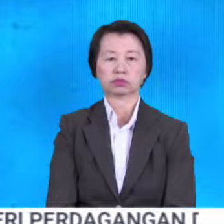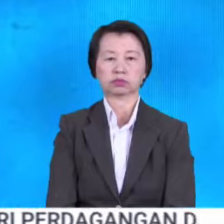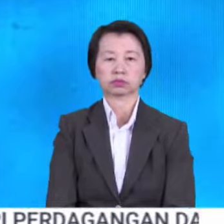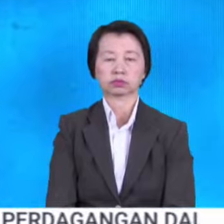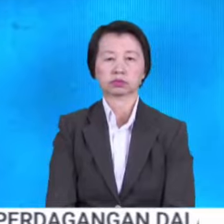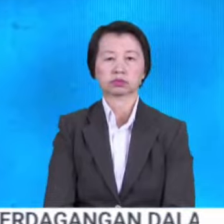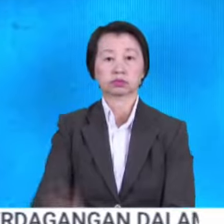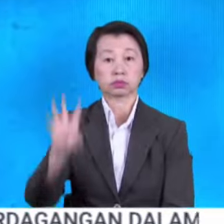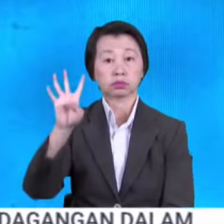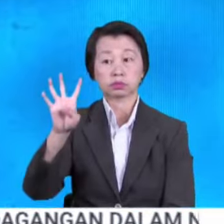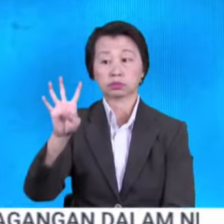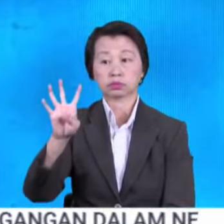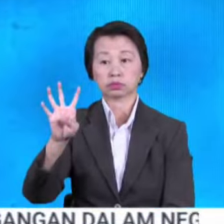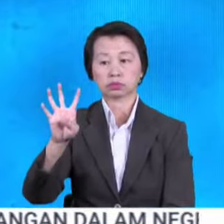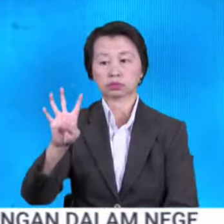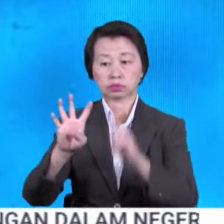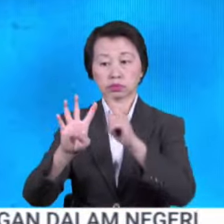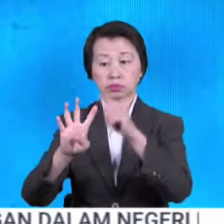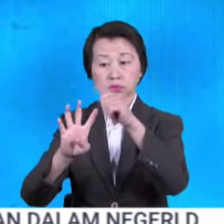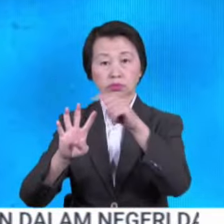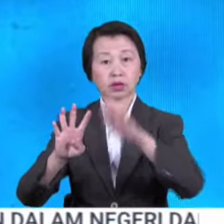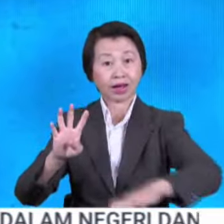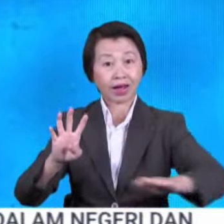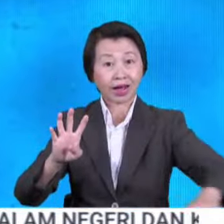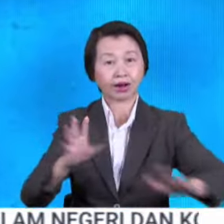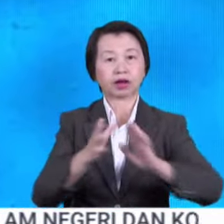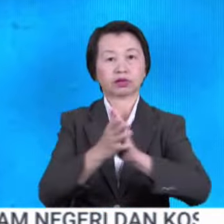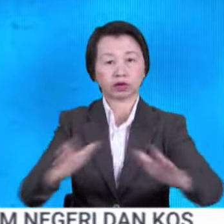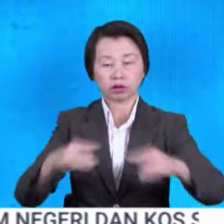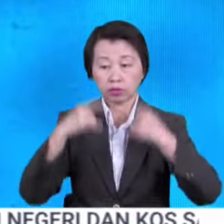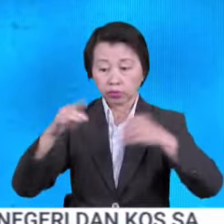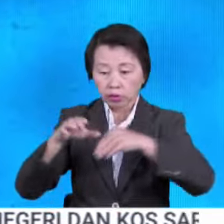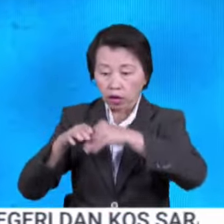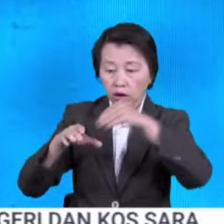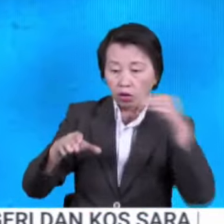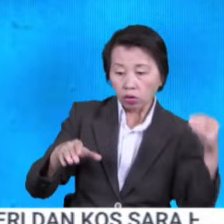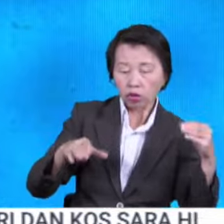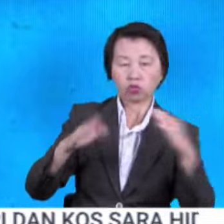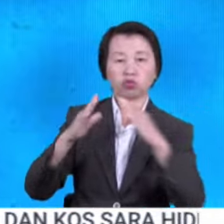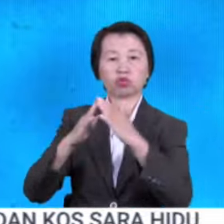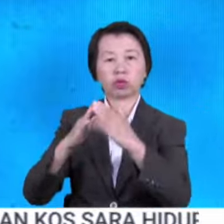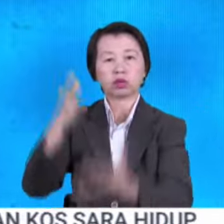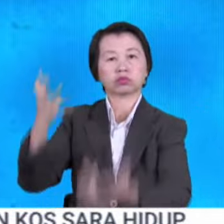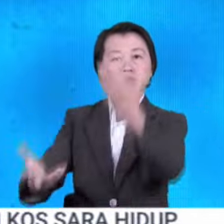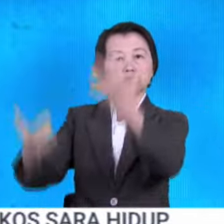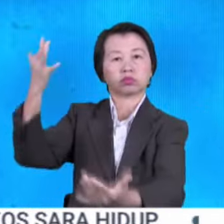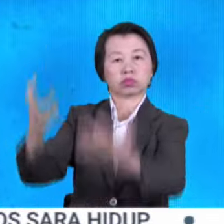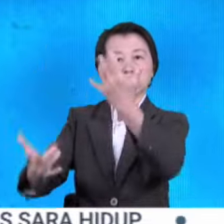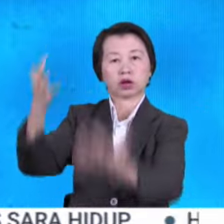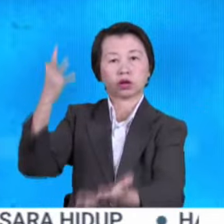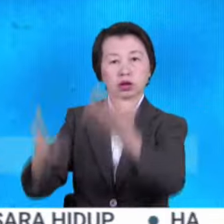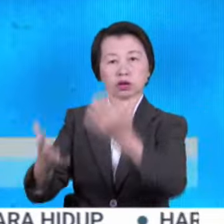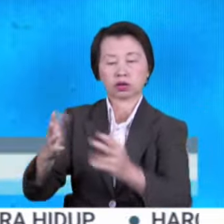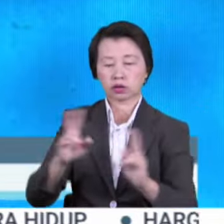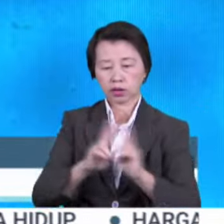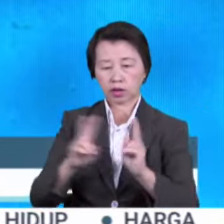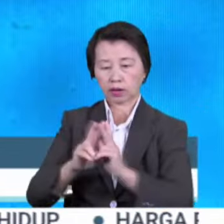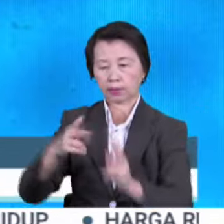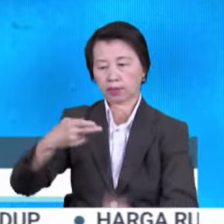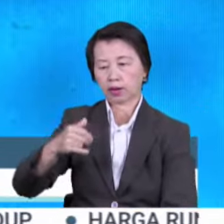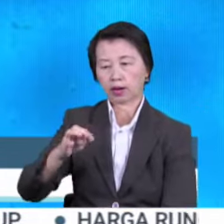empat termasuk dua kanak-kanak atau selamat selepas berjaya keluar dari kediaman mereka yang terbakar insiden di kampung